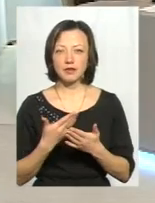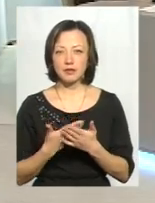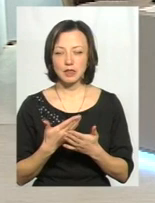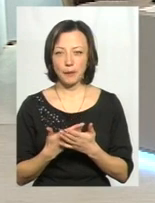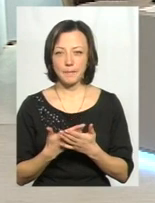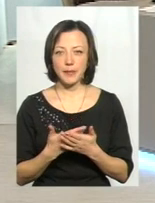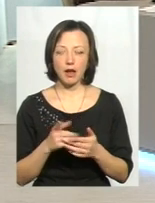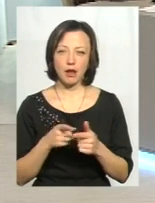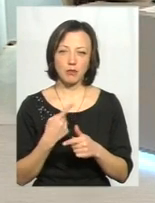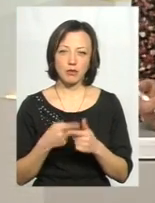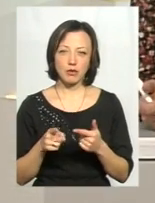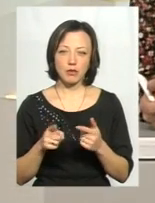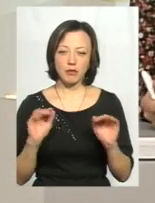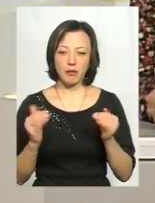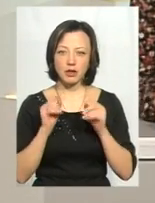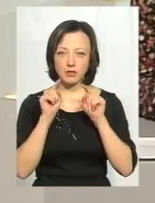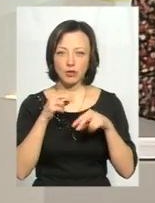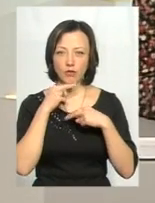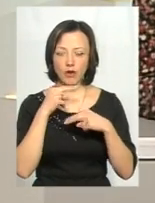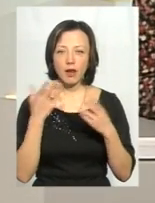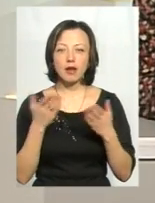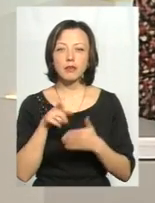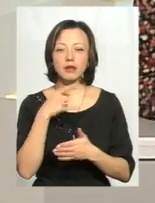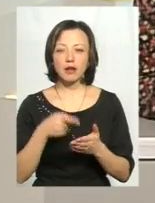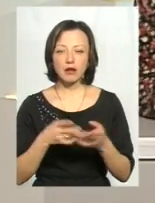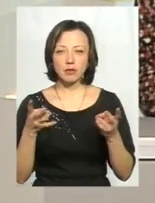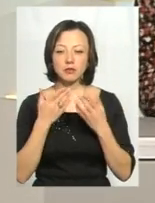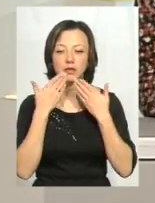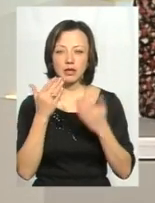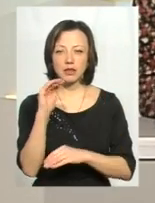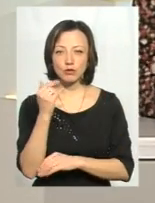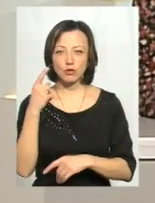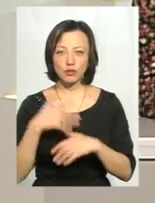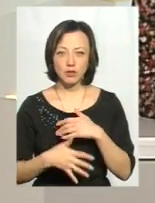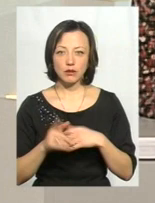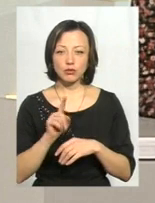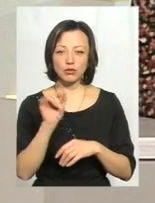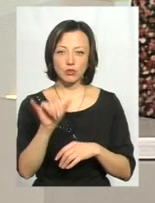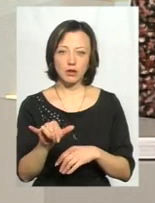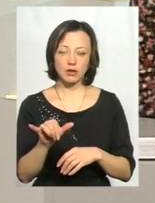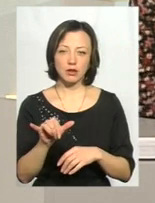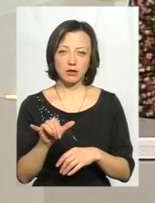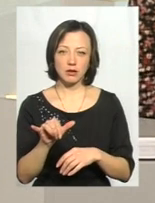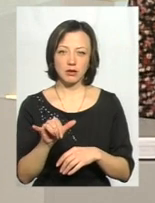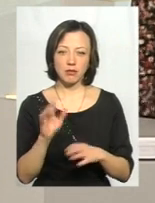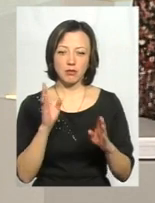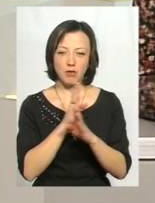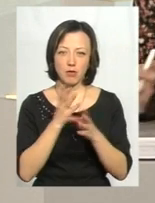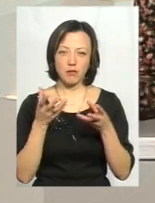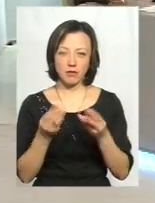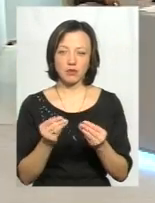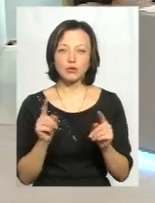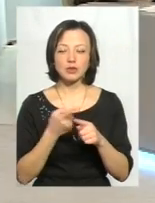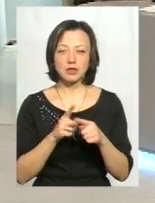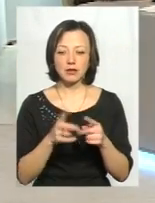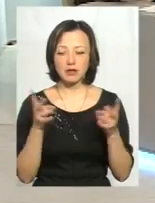прикладу, ну, менш звертають на це увагу. Які питання потрібно задати дитині, щоб зрозуміти, що от вона метозалежна, що їй в